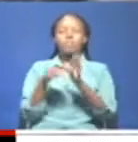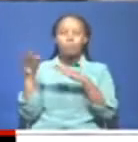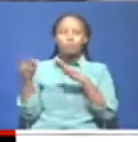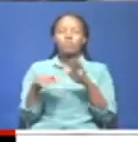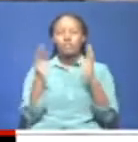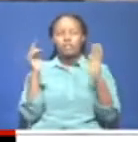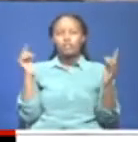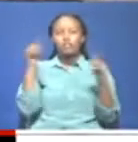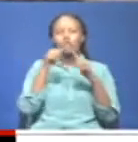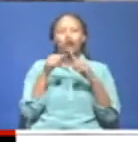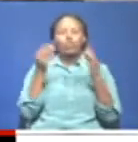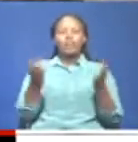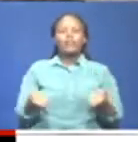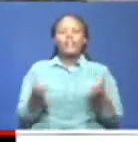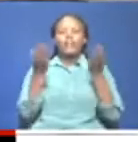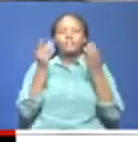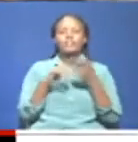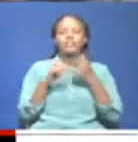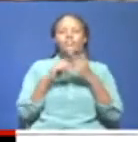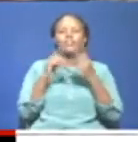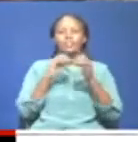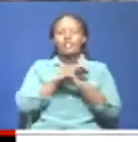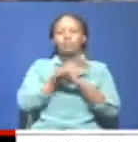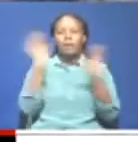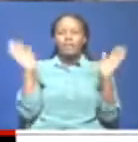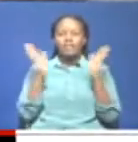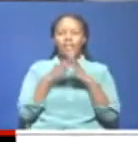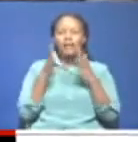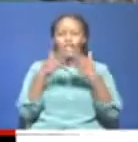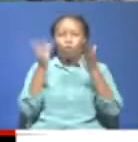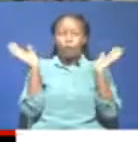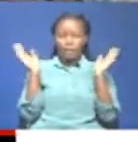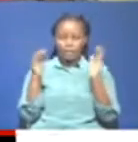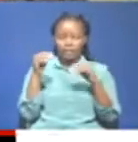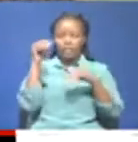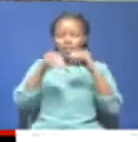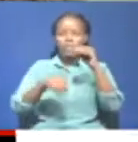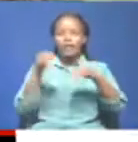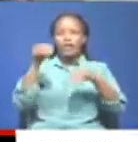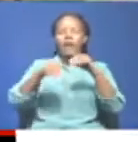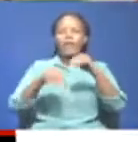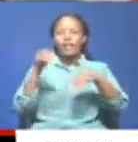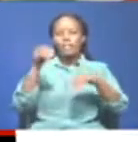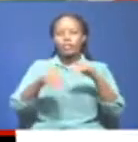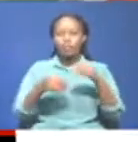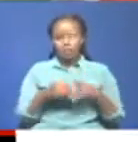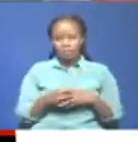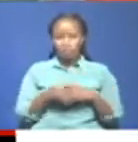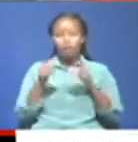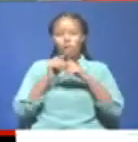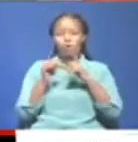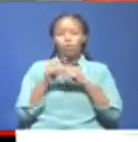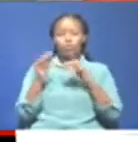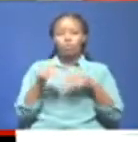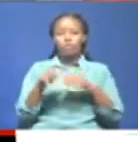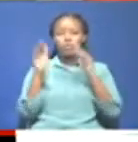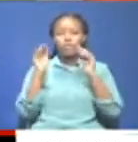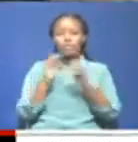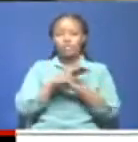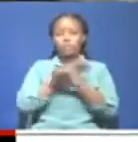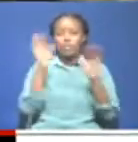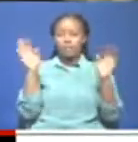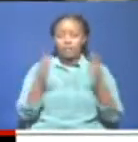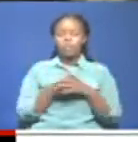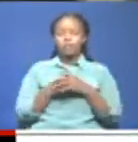enhancing transparency and openness in the electoral process. Na kwa kuzingatia moyo wa wazi, mwenyekiti wa tume ya